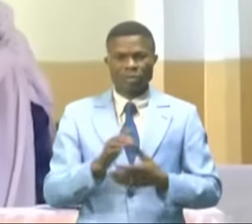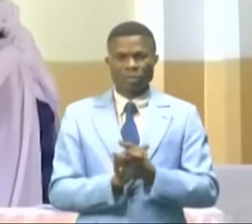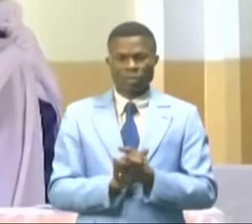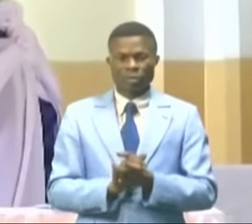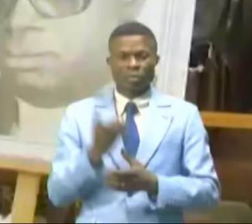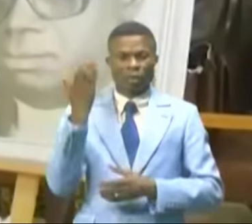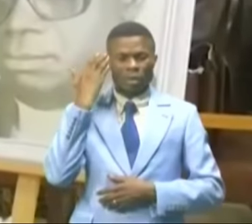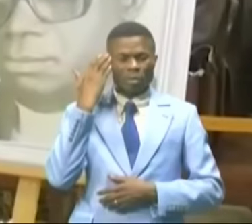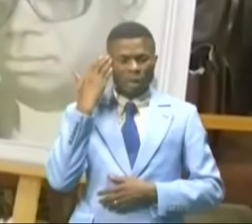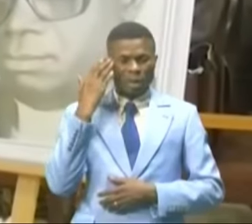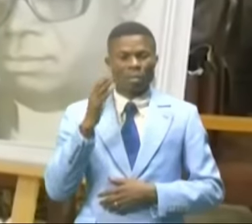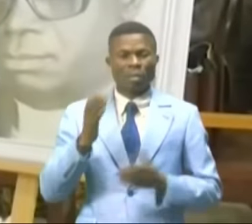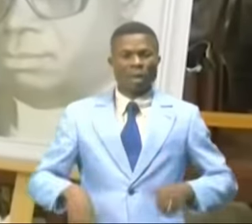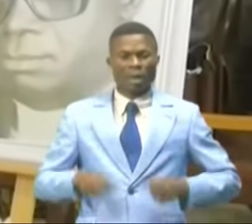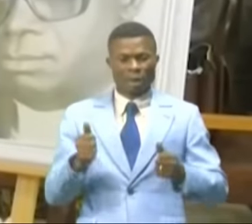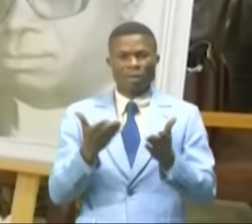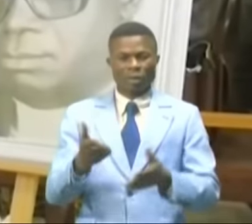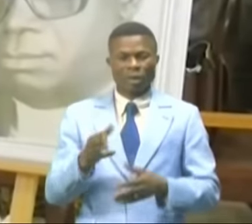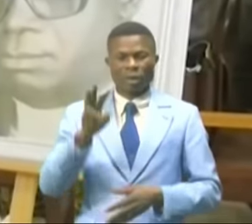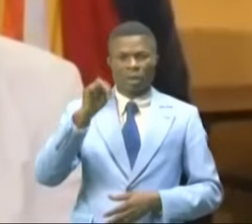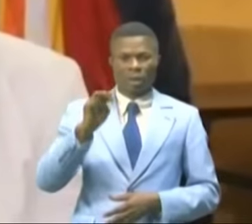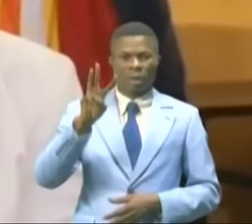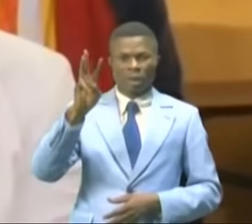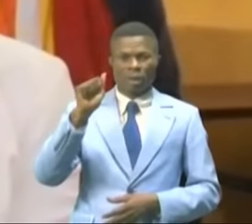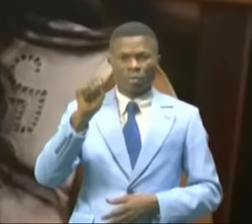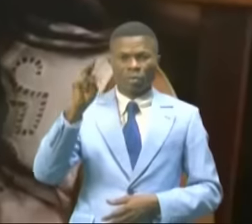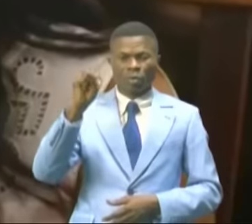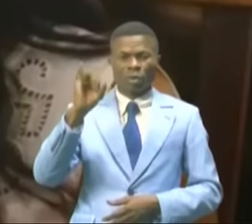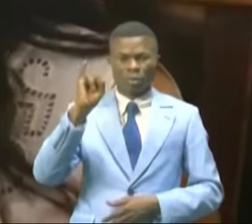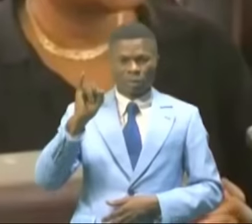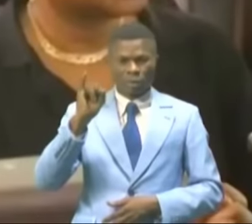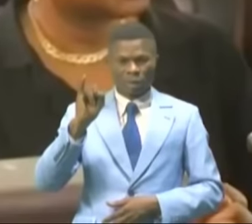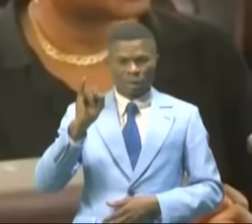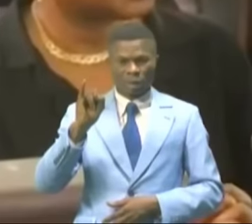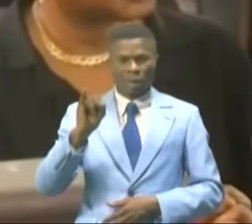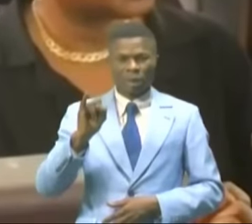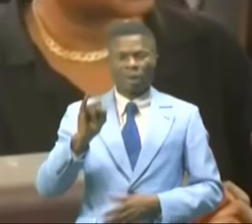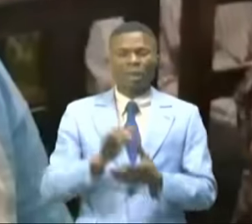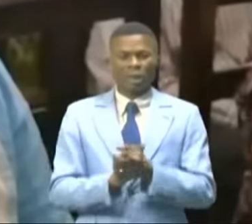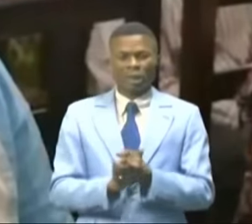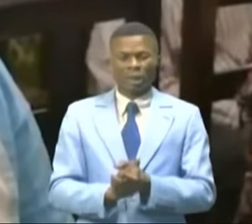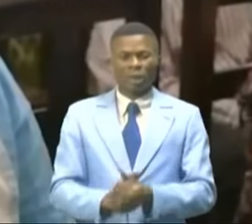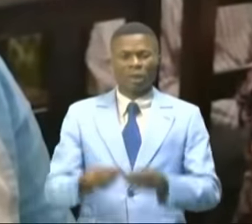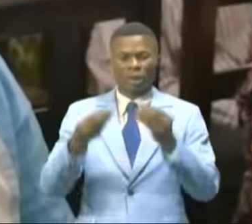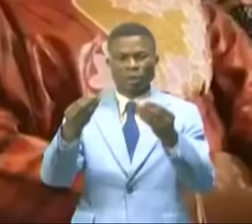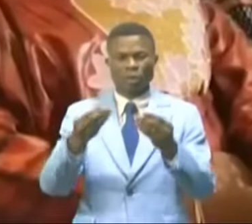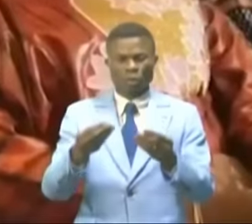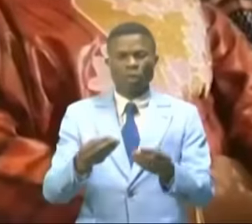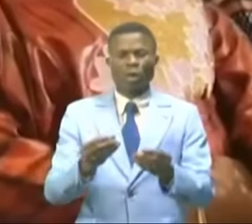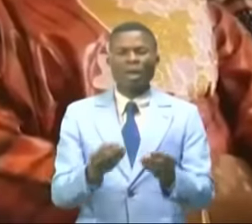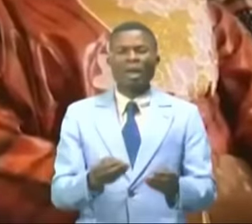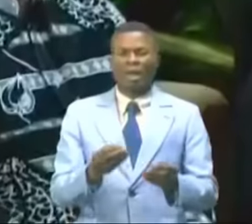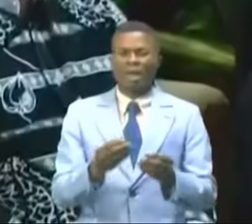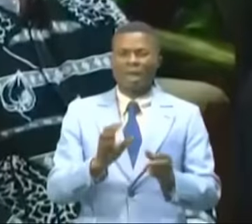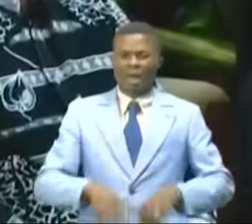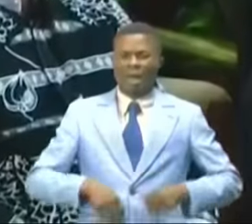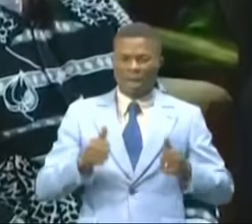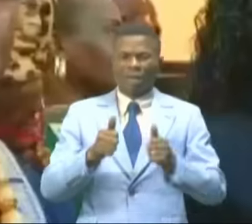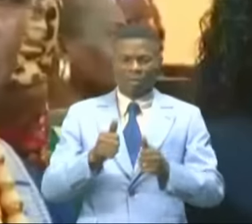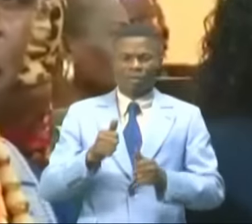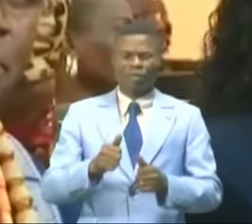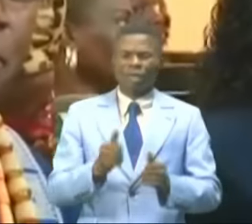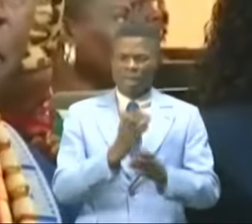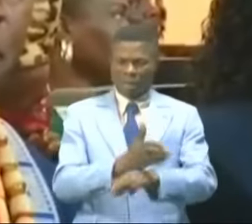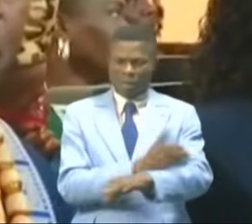papa, tu vivras. Moami Mounongo n'a pas lessiné sur le moyen pour former sa progéniture. Sa fille, la